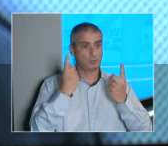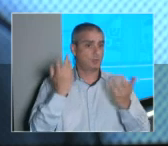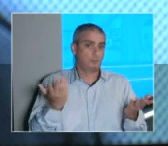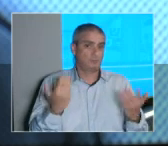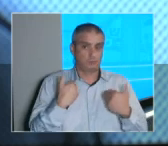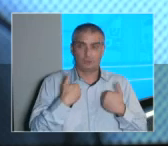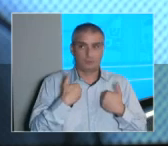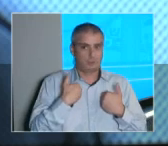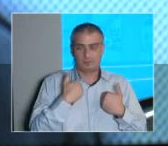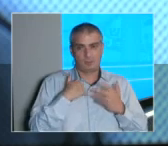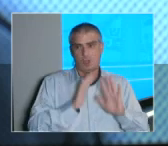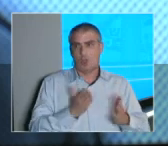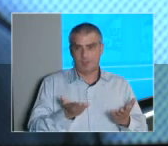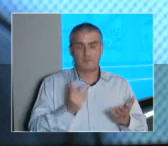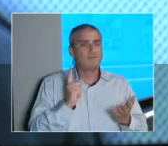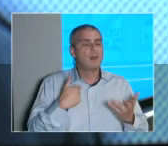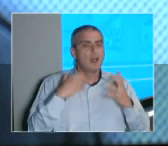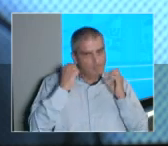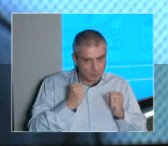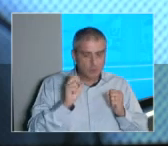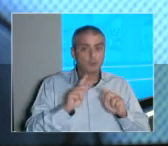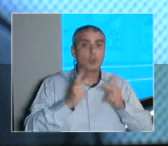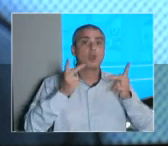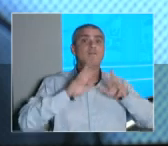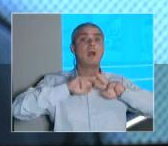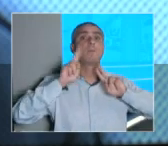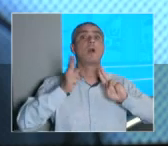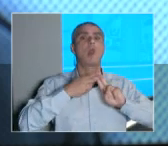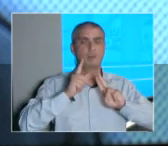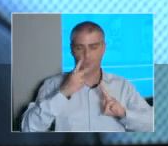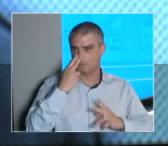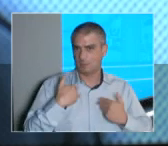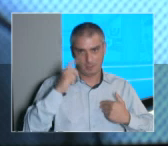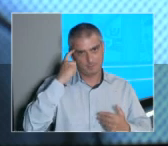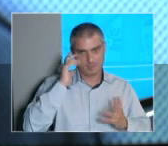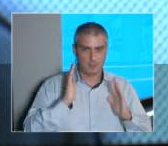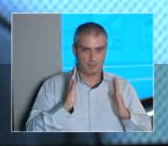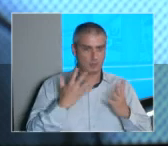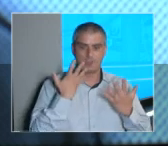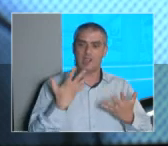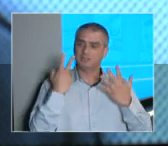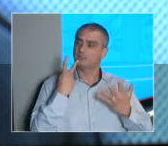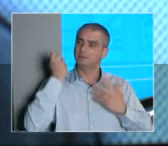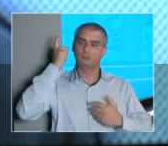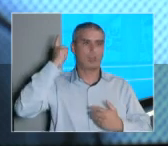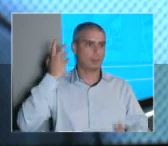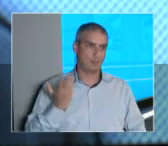שאני, פה שאני מאוד לא אוהב אותם, אבל אין ספק שיש תופעה עולמית, ביניהם מאוד מדאיגה ב-10-20 שנה